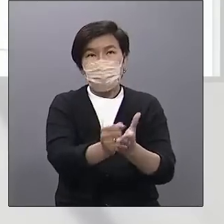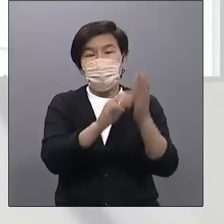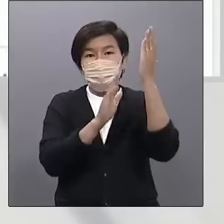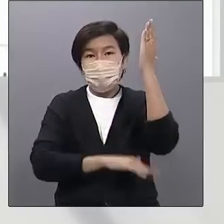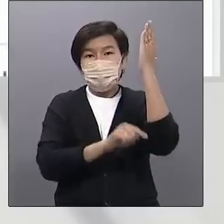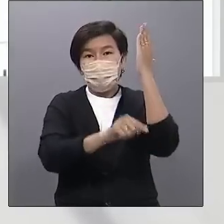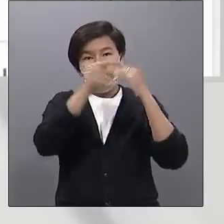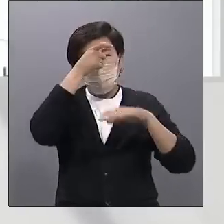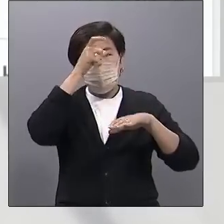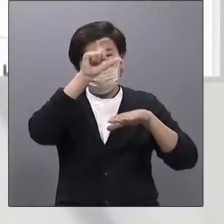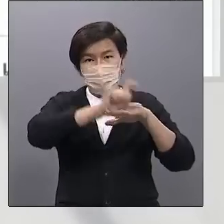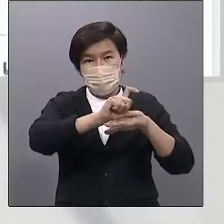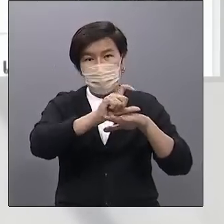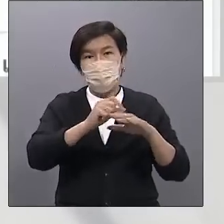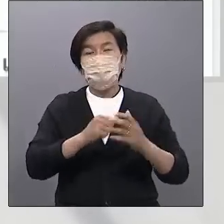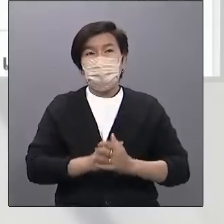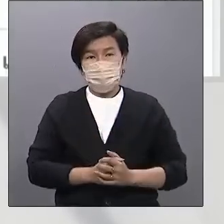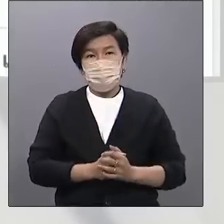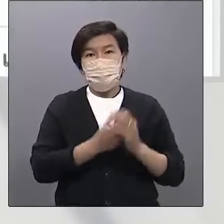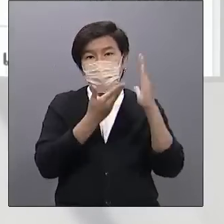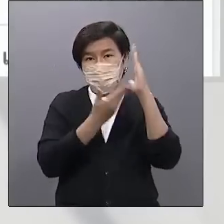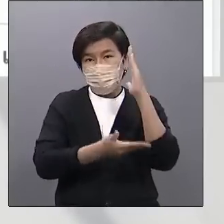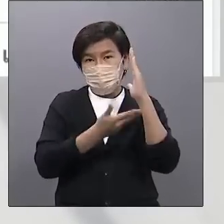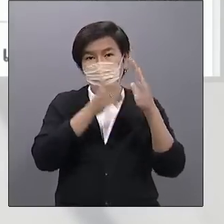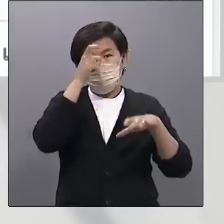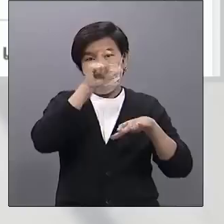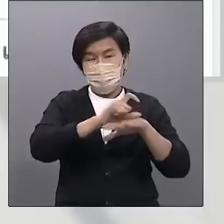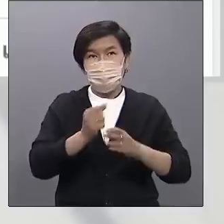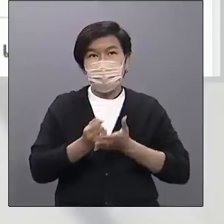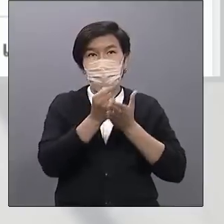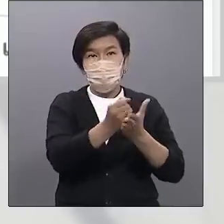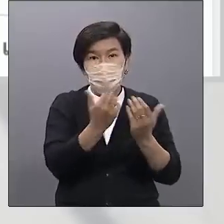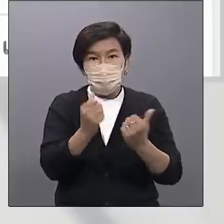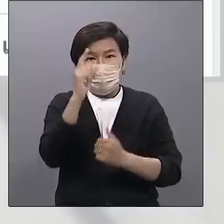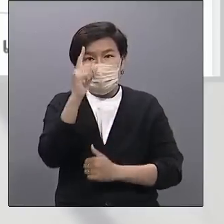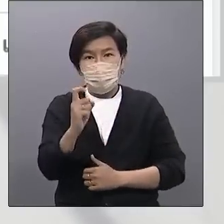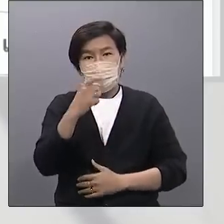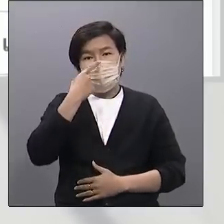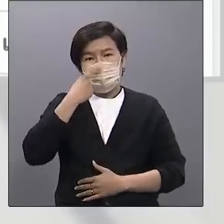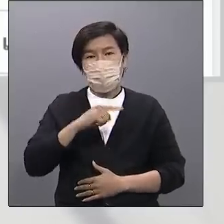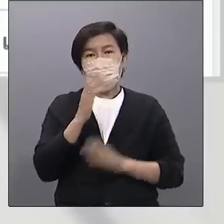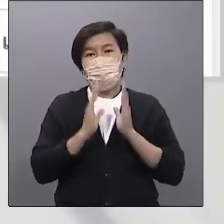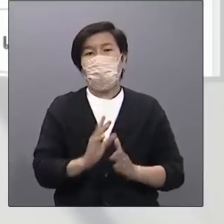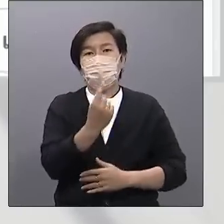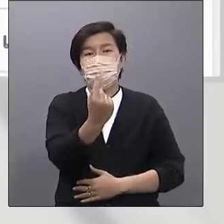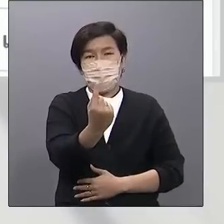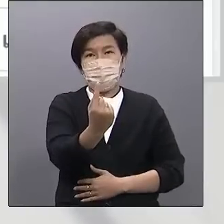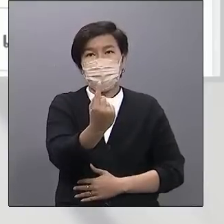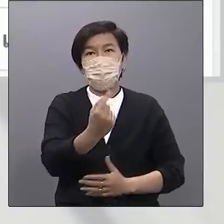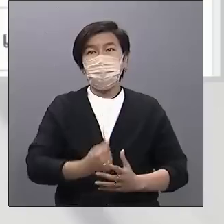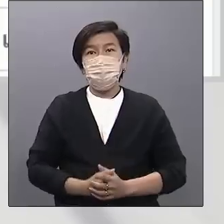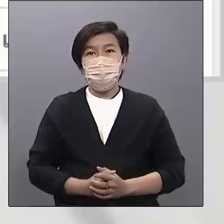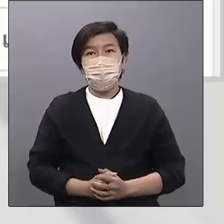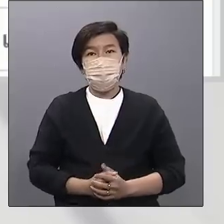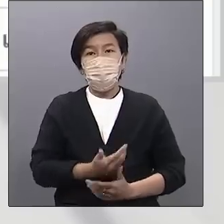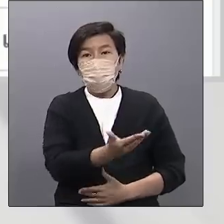และทางตะวันออกเฉียงใต้ของตุรกีซึ่งมีรายงานการพบผู้เสียชีวิตที่เป็นสัญชาติไทยแล้วนะคะโดยได้ขอความ